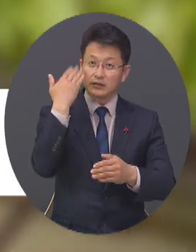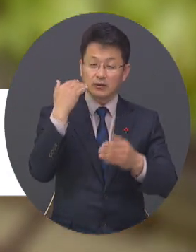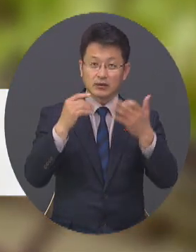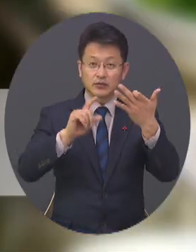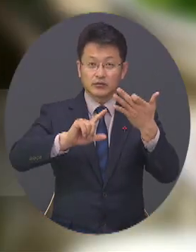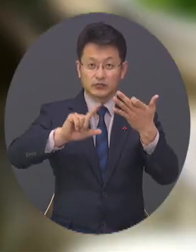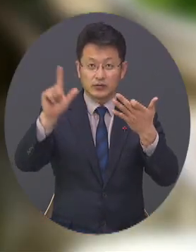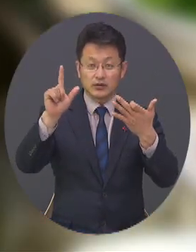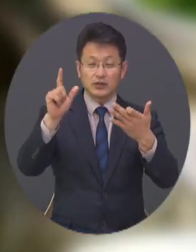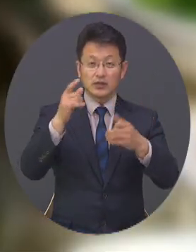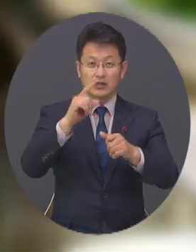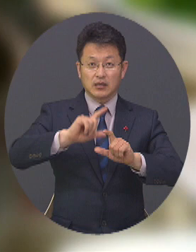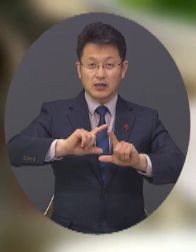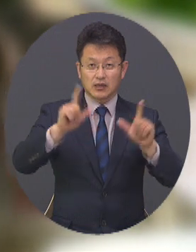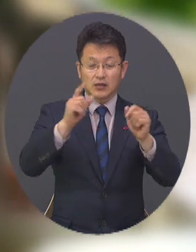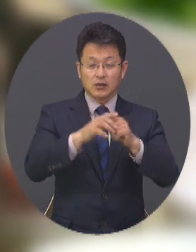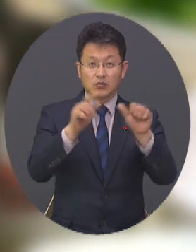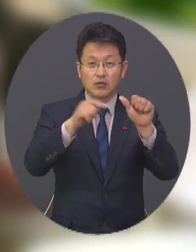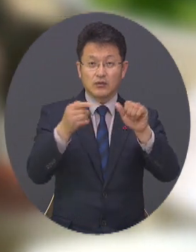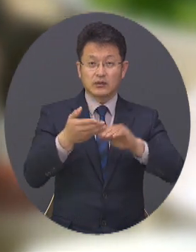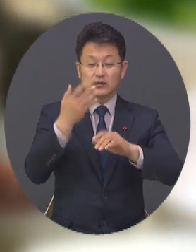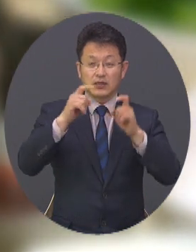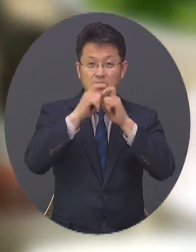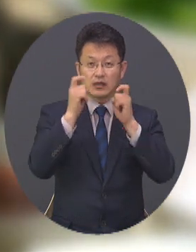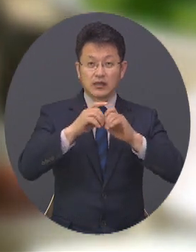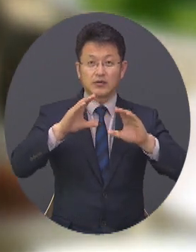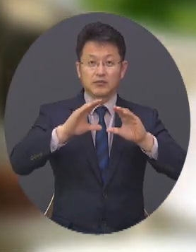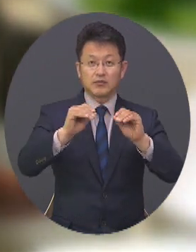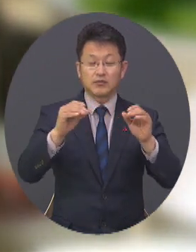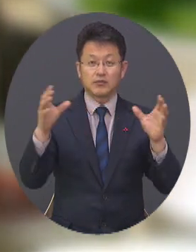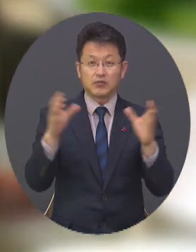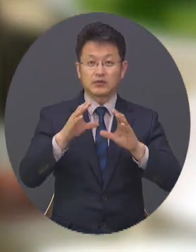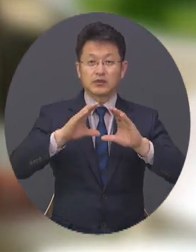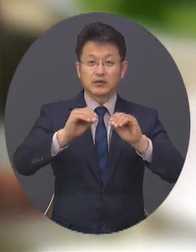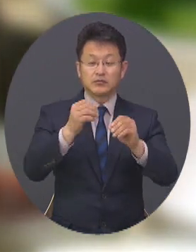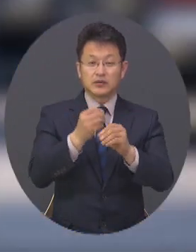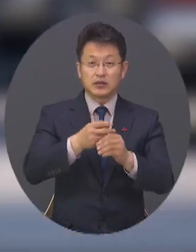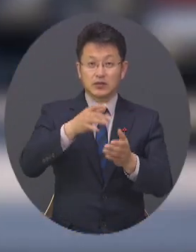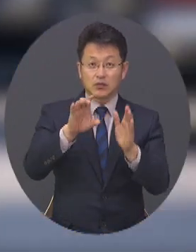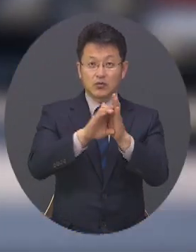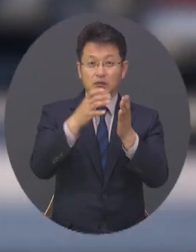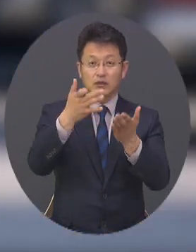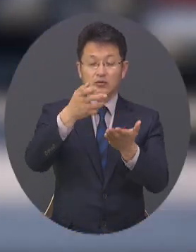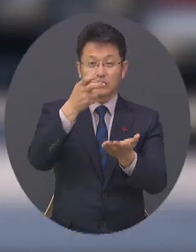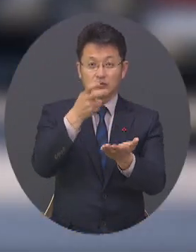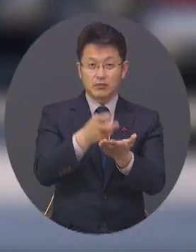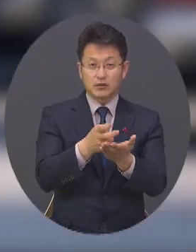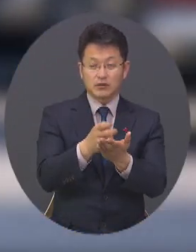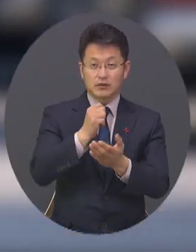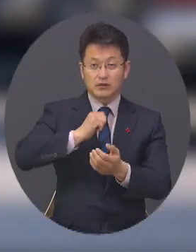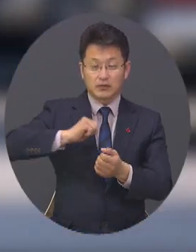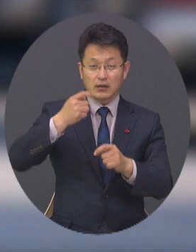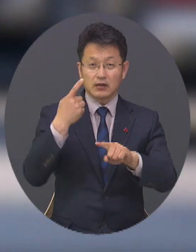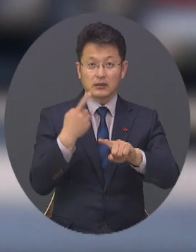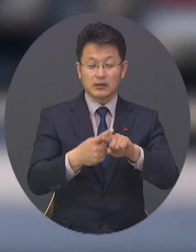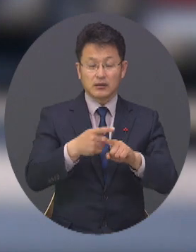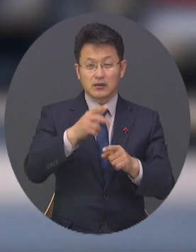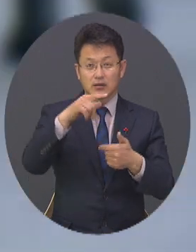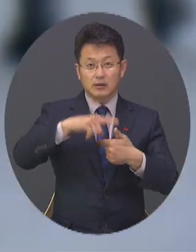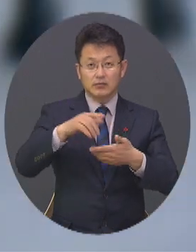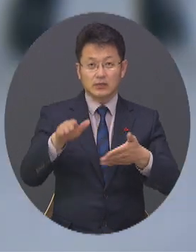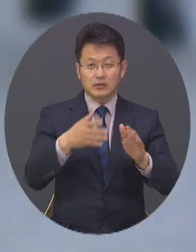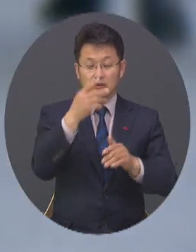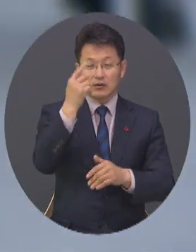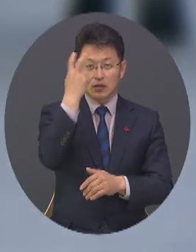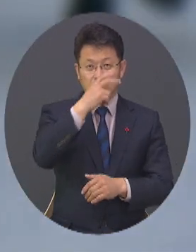19위 이들은 5인 이상 4.5 인 금지라는 코로나 일고 방역 수칙을 지키지 않고 식사를 1 경상남도